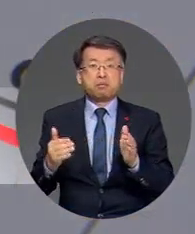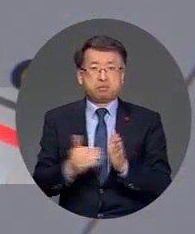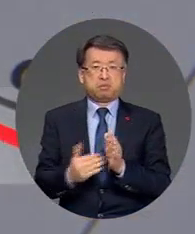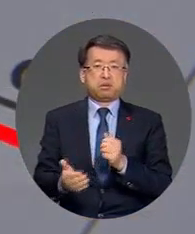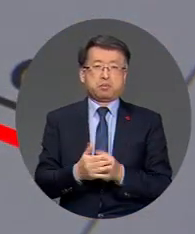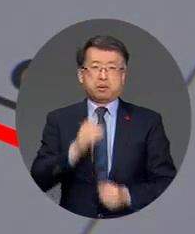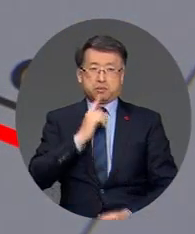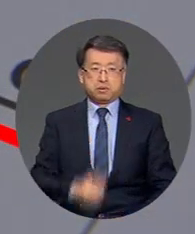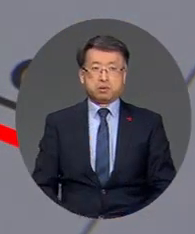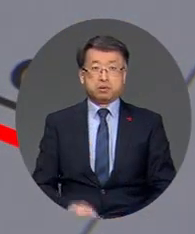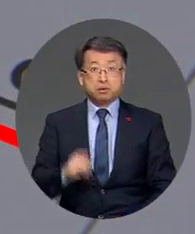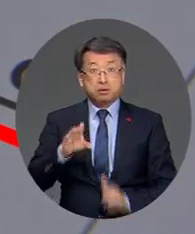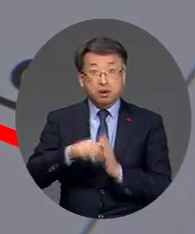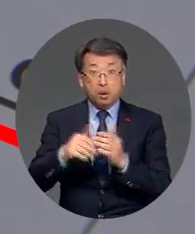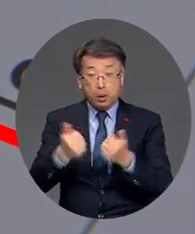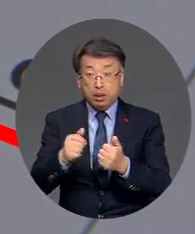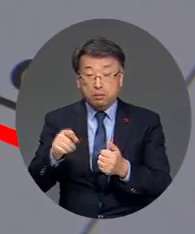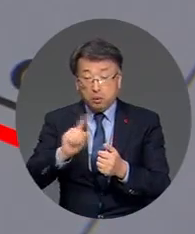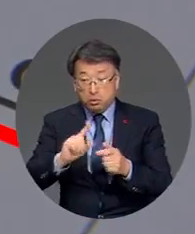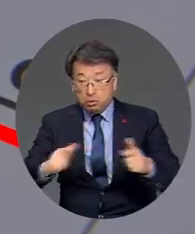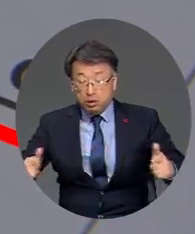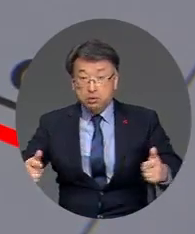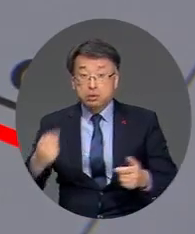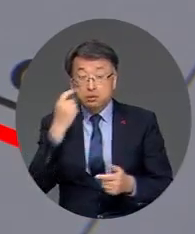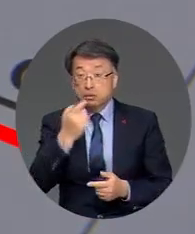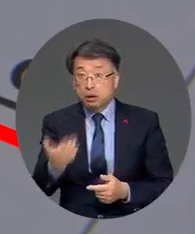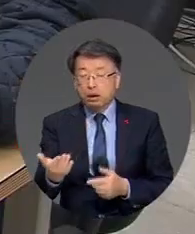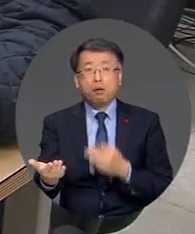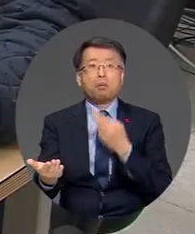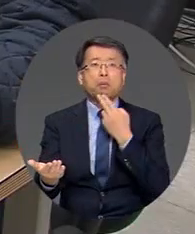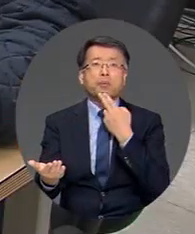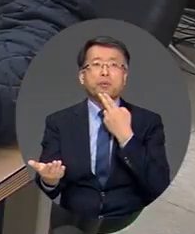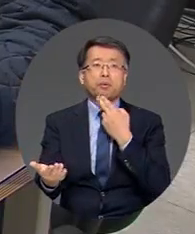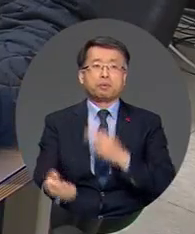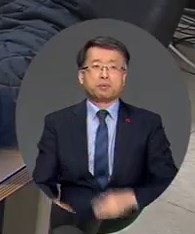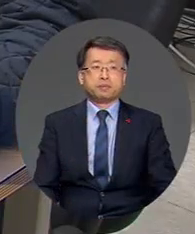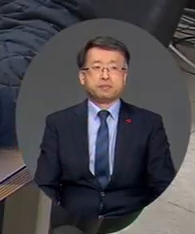해명했는데 당시 회의록 등 뒷받침할 자료는 없었습니다.